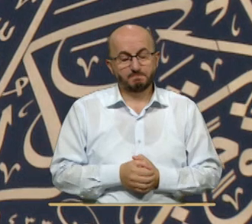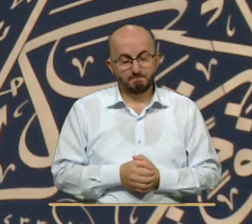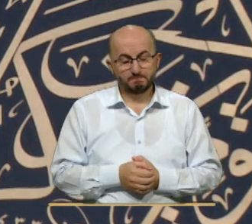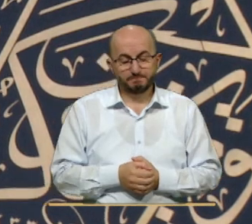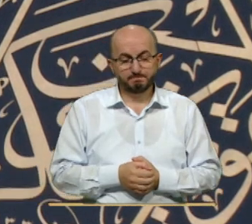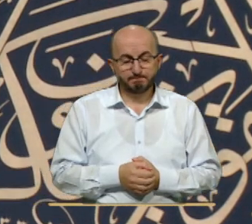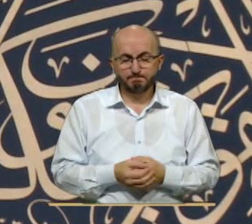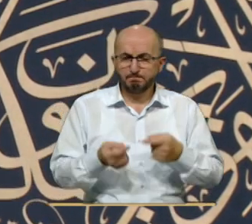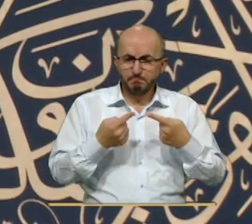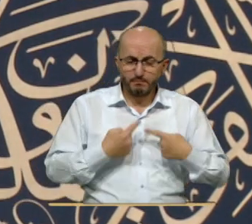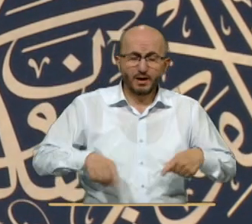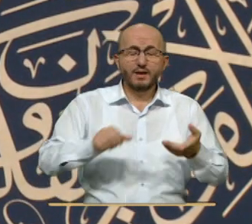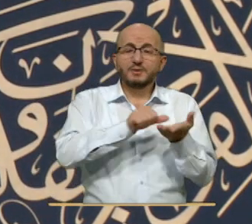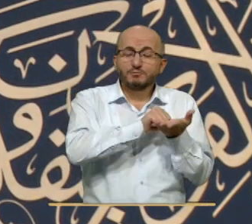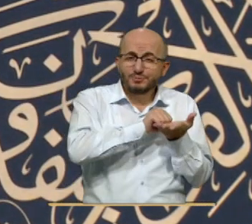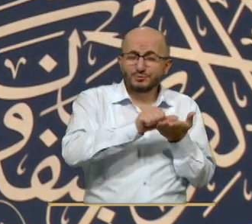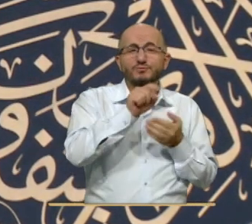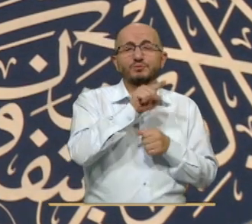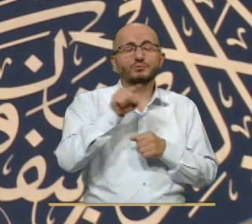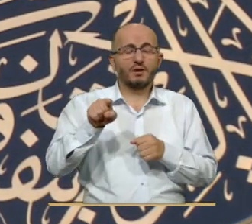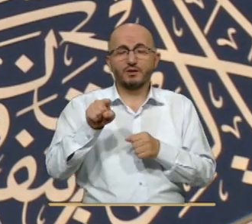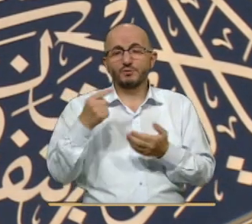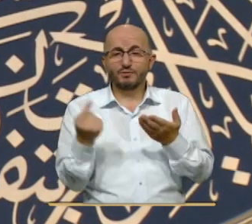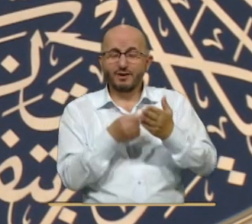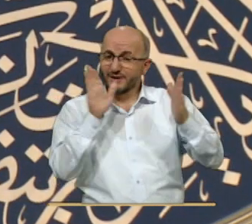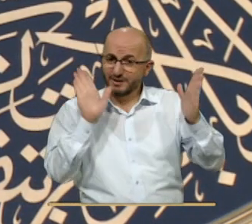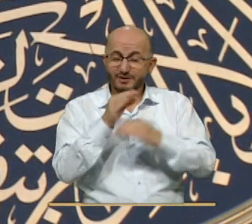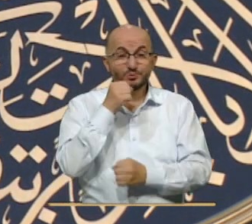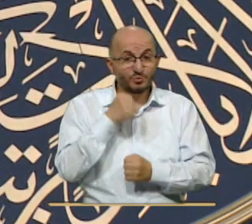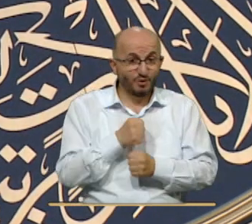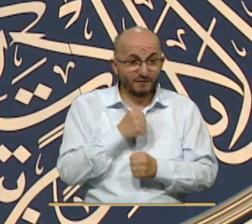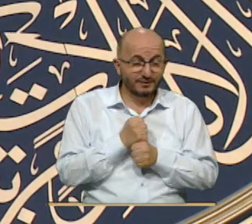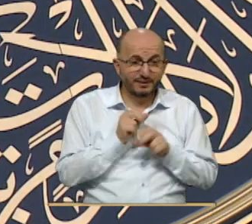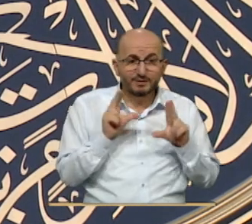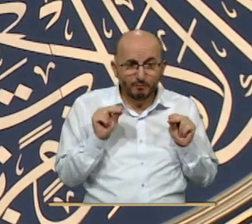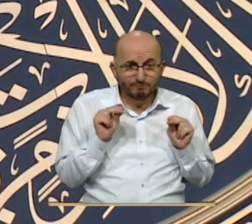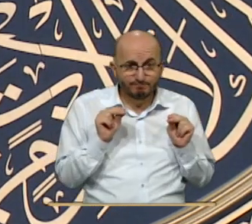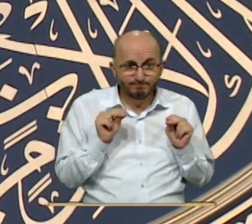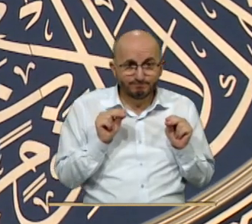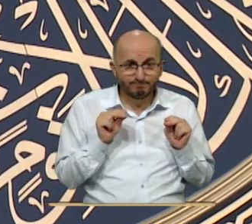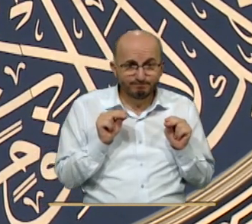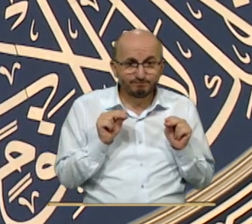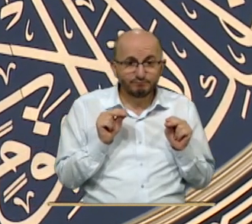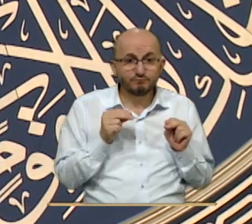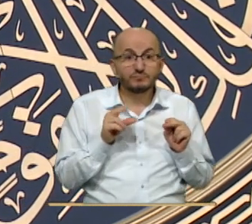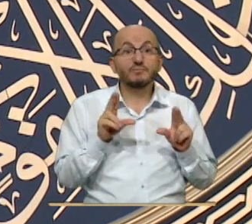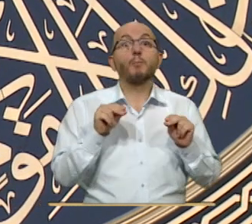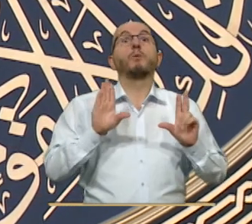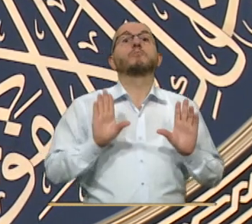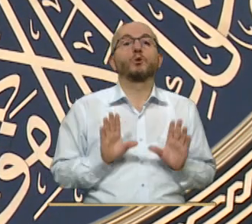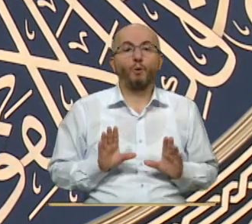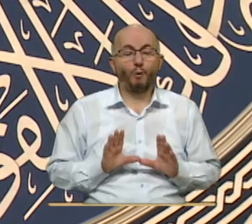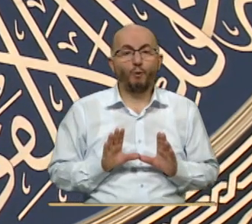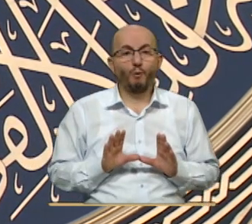Ama bizim bütün bunlarla Kur'an'a karşı olan görevimiz tamamlanıyor mu? Tamamlanmıyor değerli